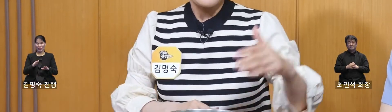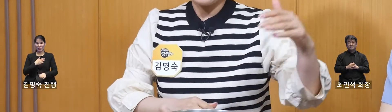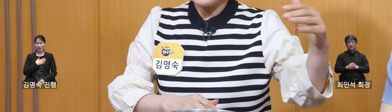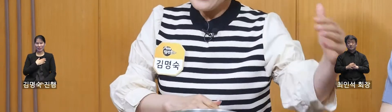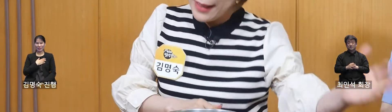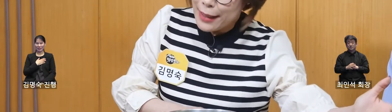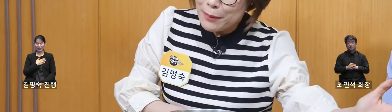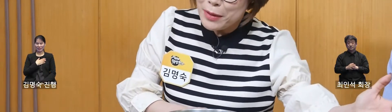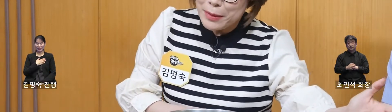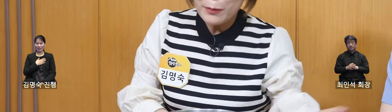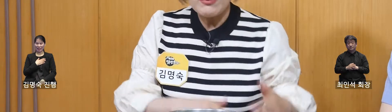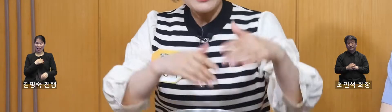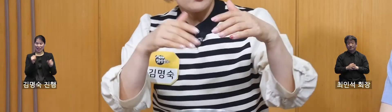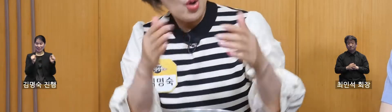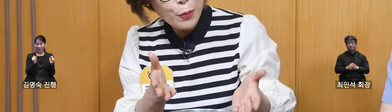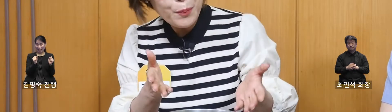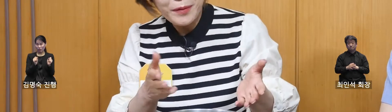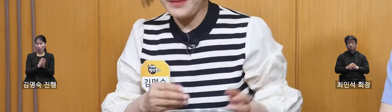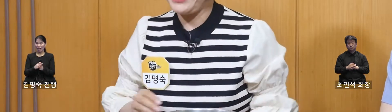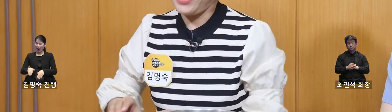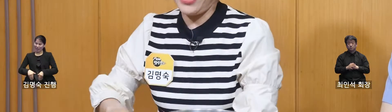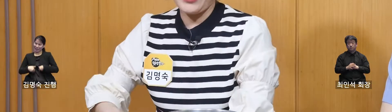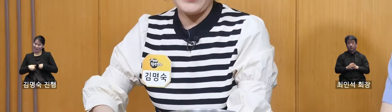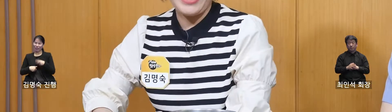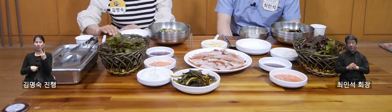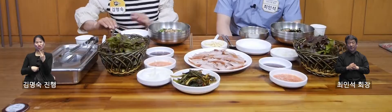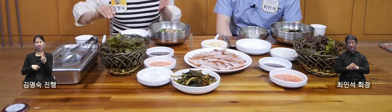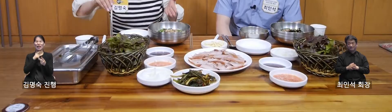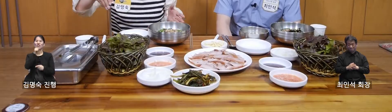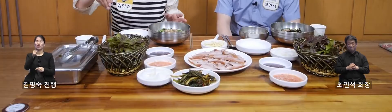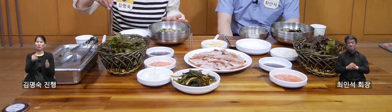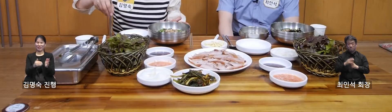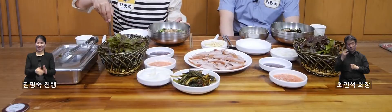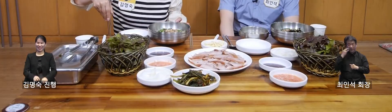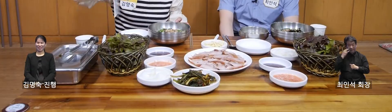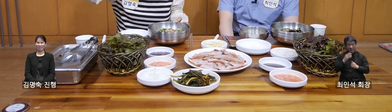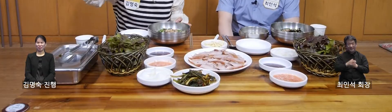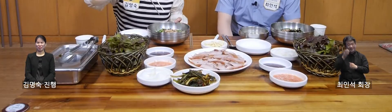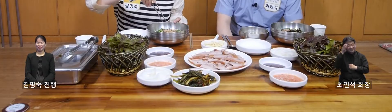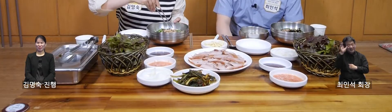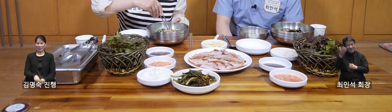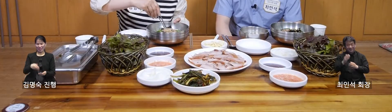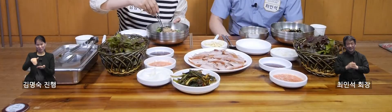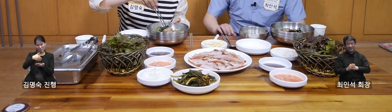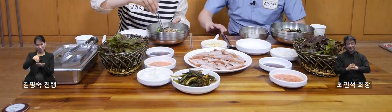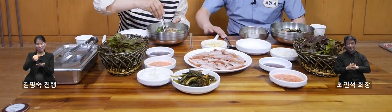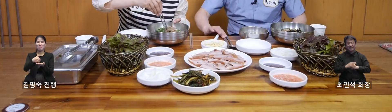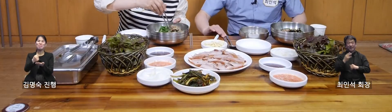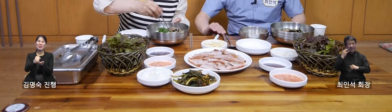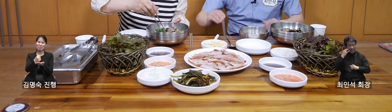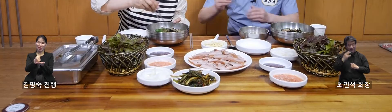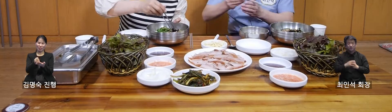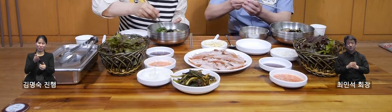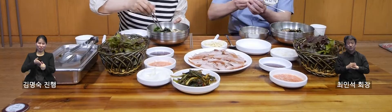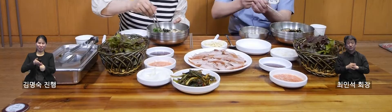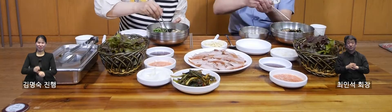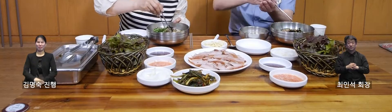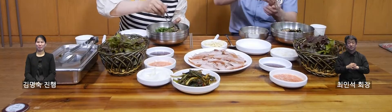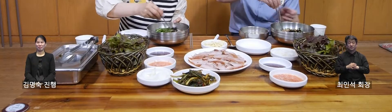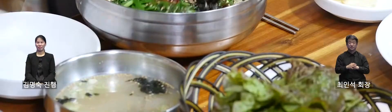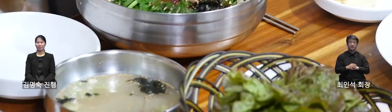저희가 냉비빔과 온비빔을 시켰습니다. 네네, 자, 일단 기대가 됩니다. 예, 비벼주시죠. 네. 예.